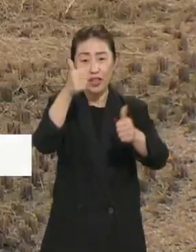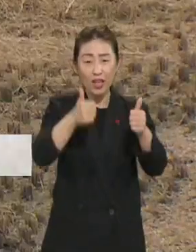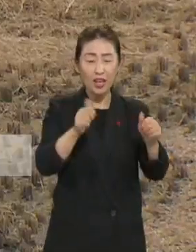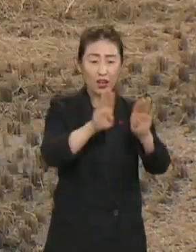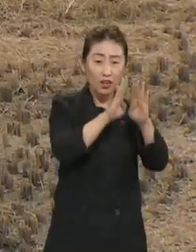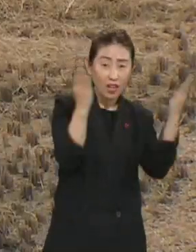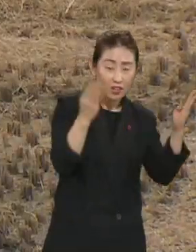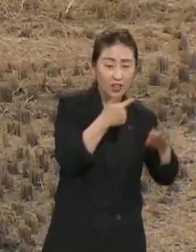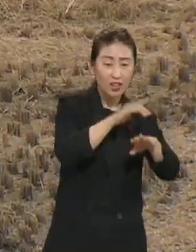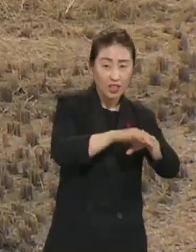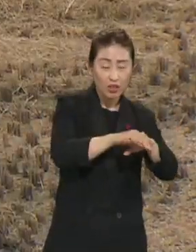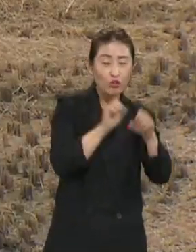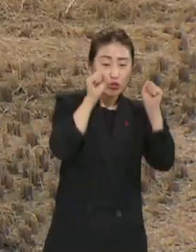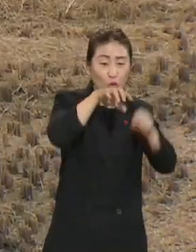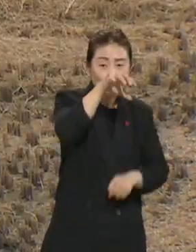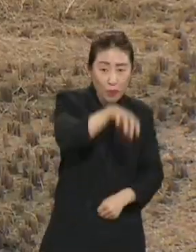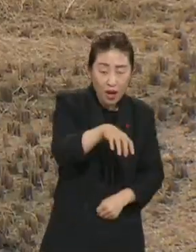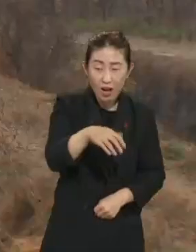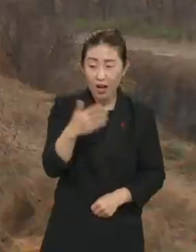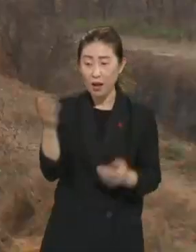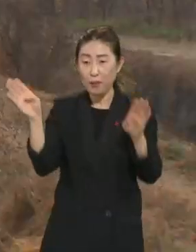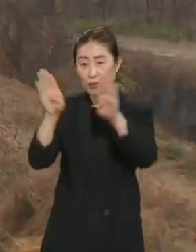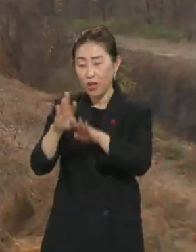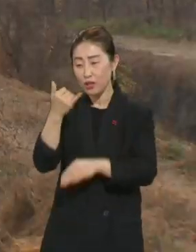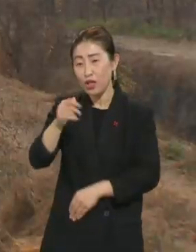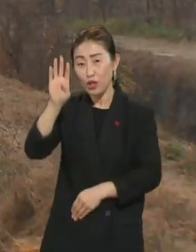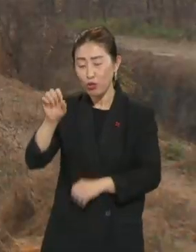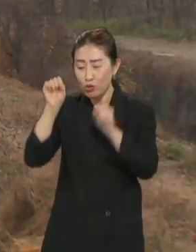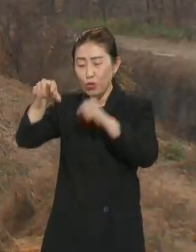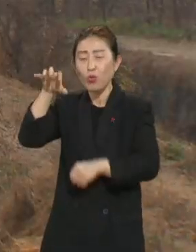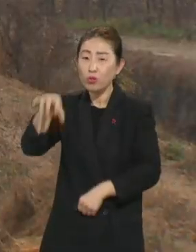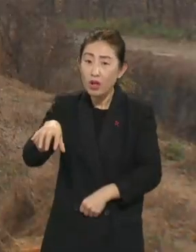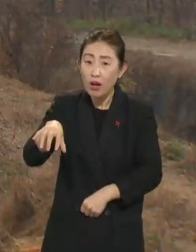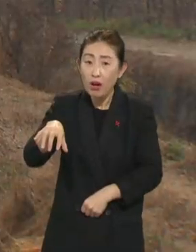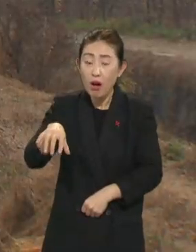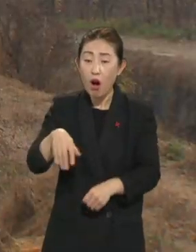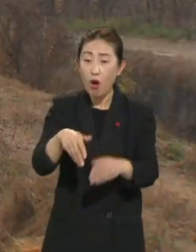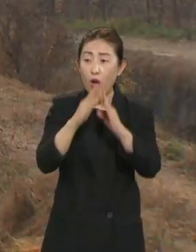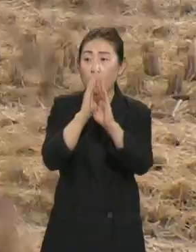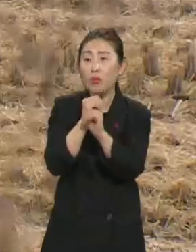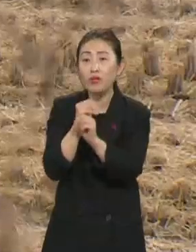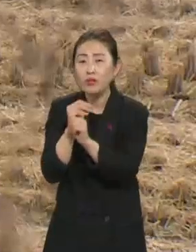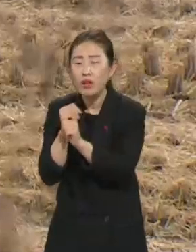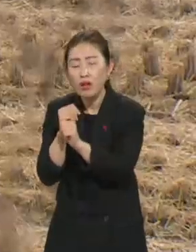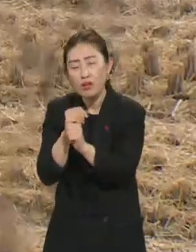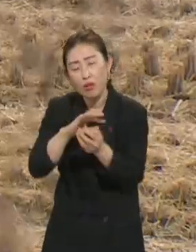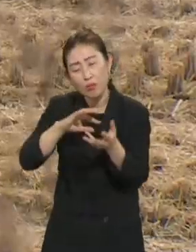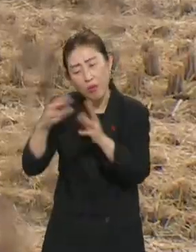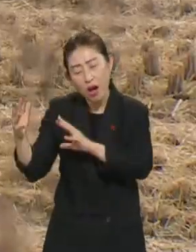개폐회식이 열릴 대전 서남부 스포츠타운과 세종 종합경기장도 건립에